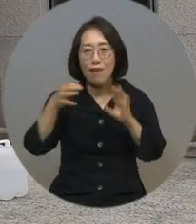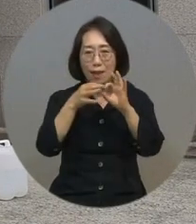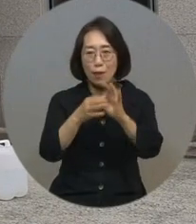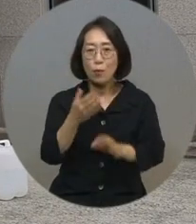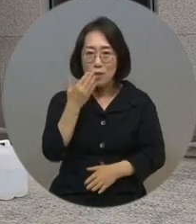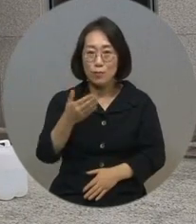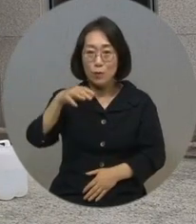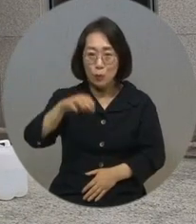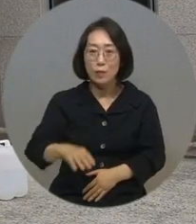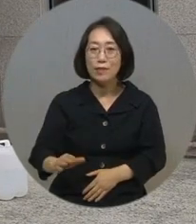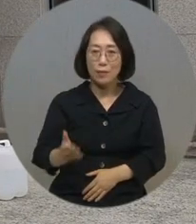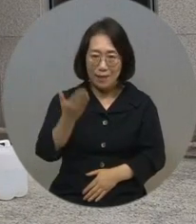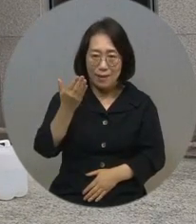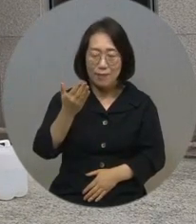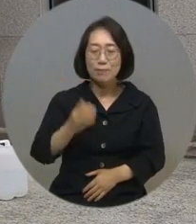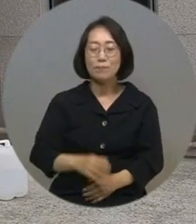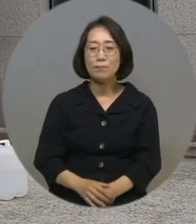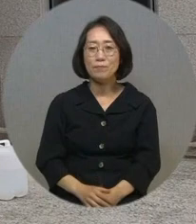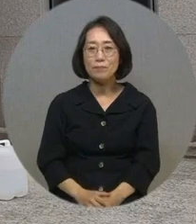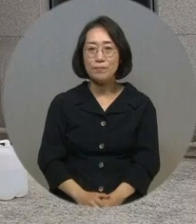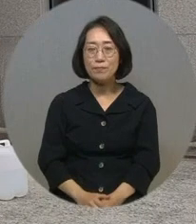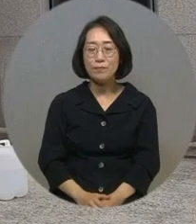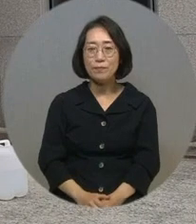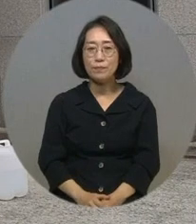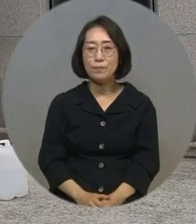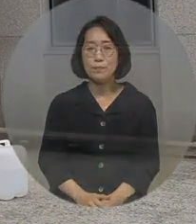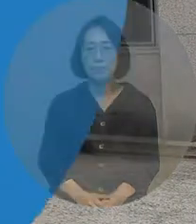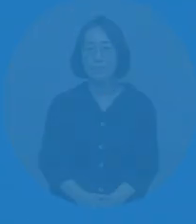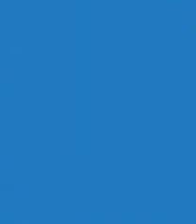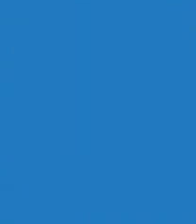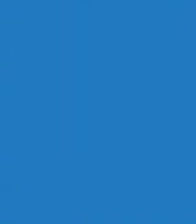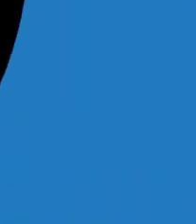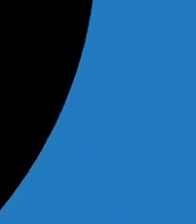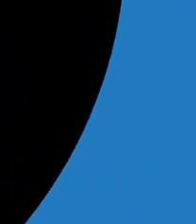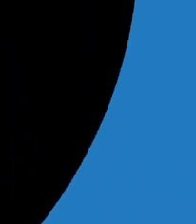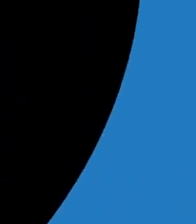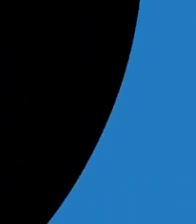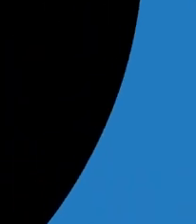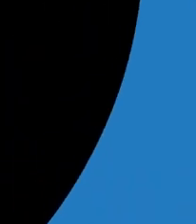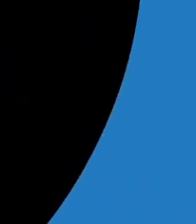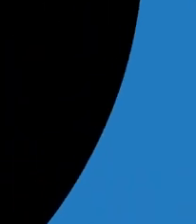밝혔습니다. 복지TV 호남방송 양동진입니다.